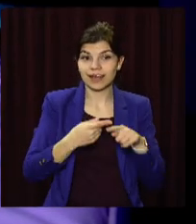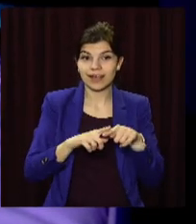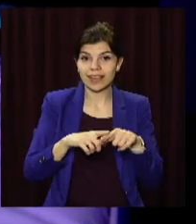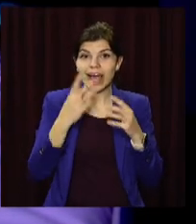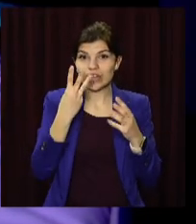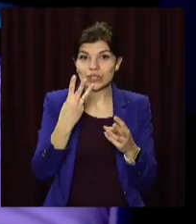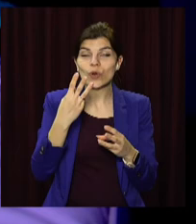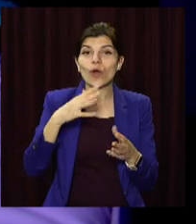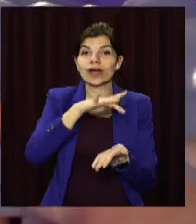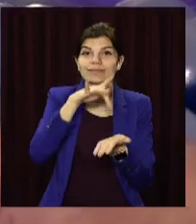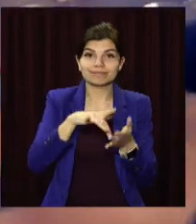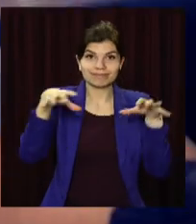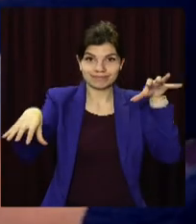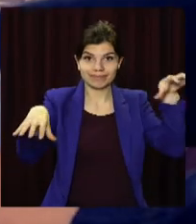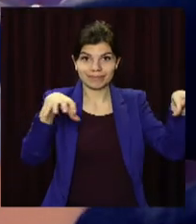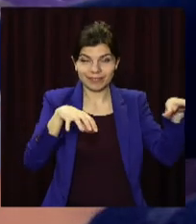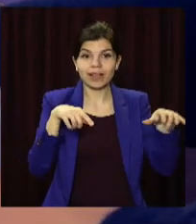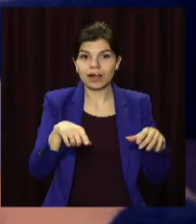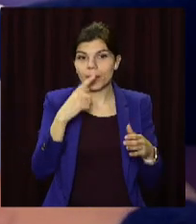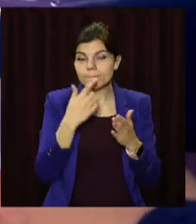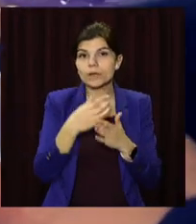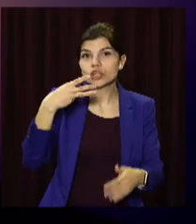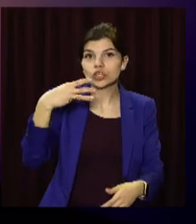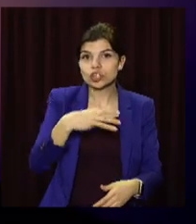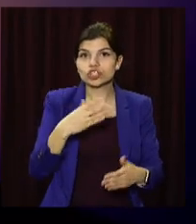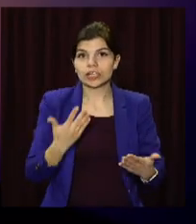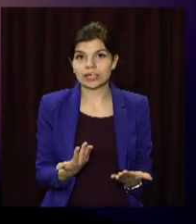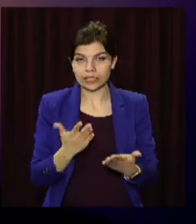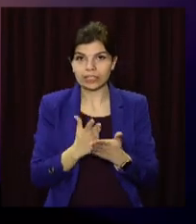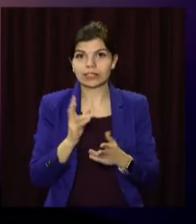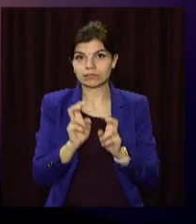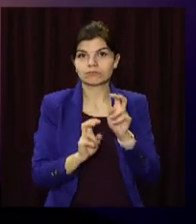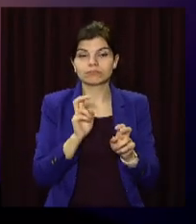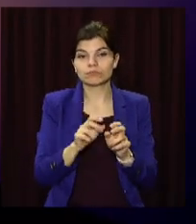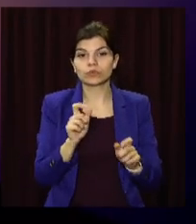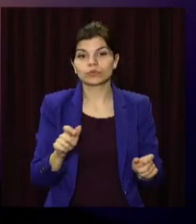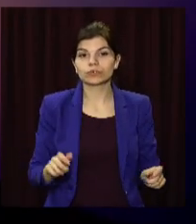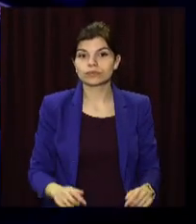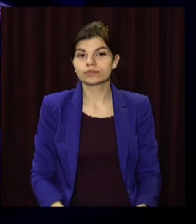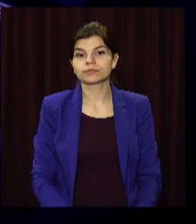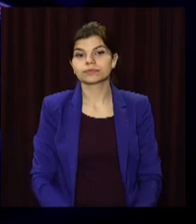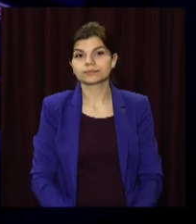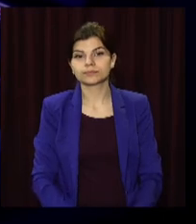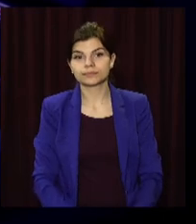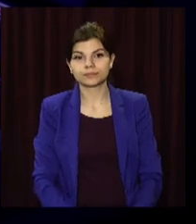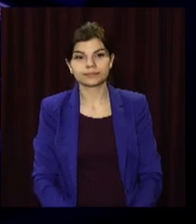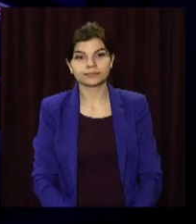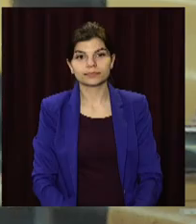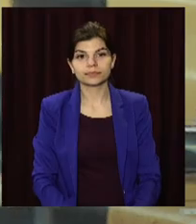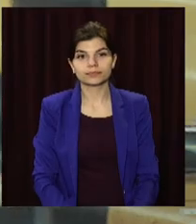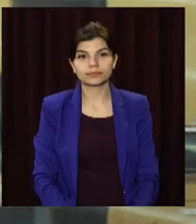підрозділах 3 територіальних центрів Кам'янського майже 3 тисячі містян. Анна Гієва, Роман Харченко, Open News, телеканал